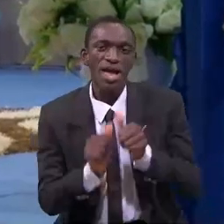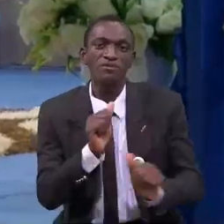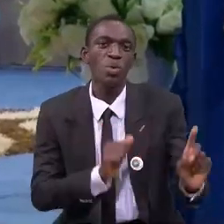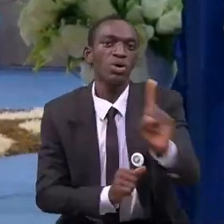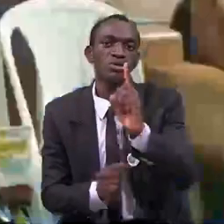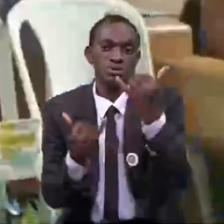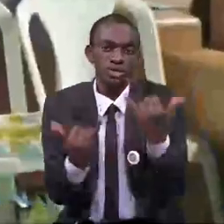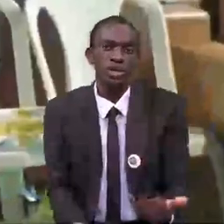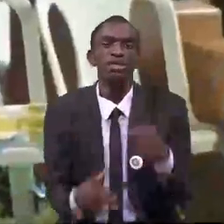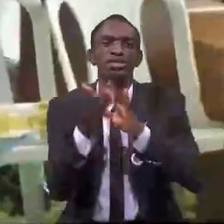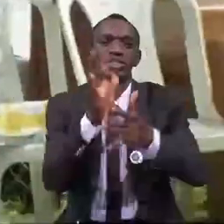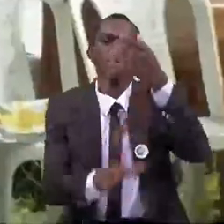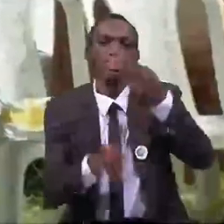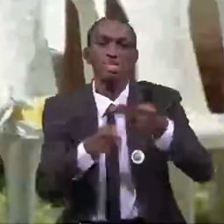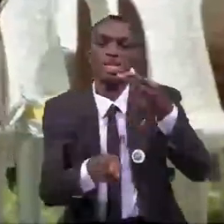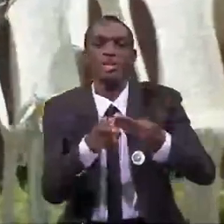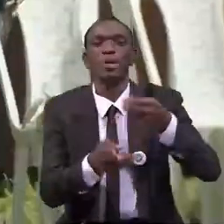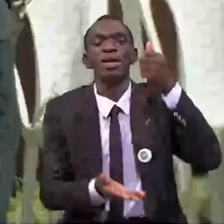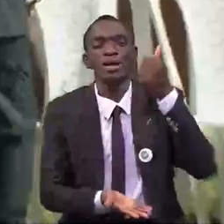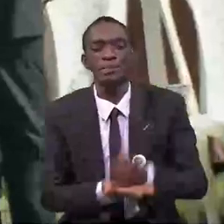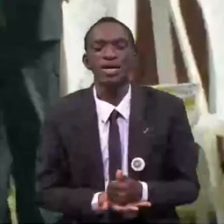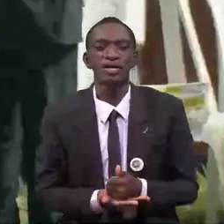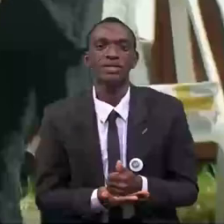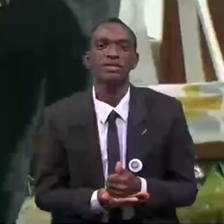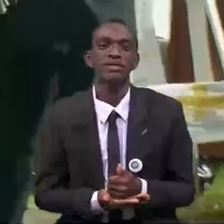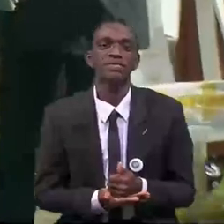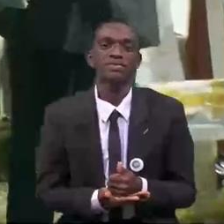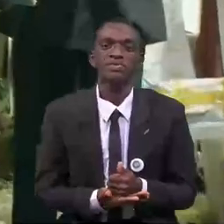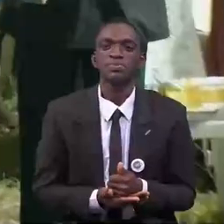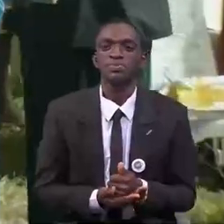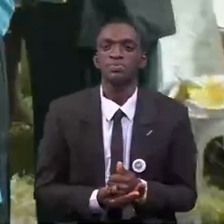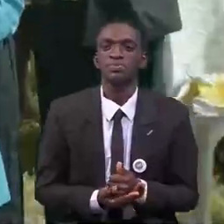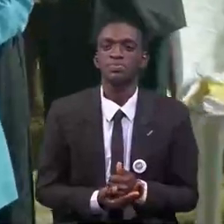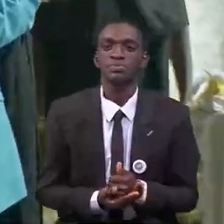pasteur vous êtes tous les bienvenus ce soir au nom de